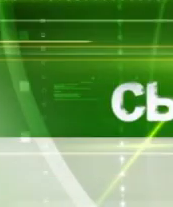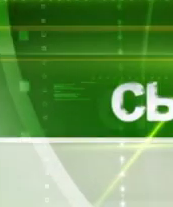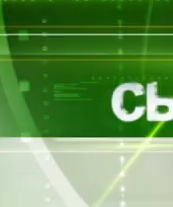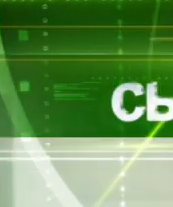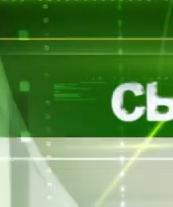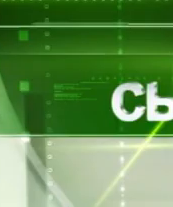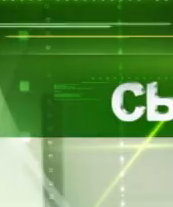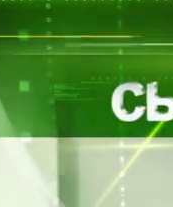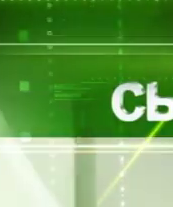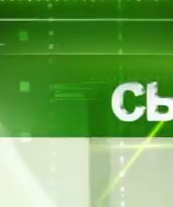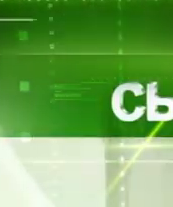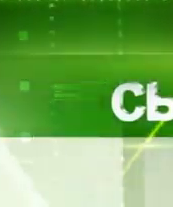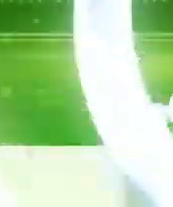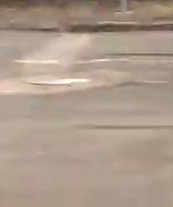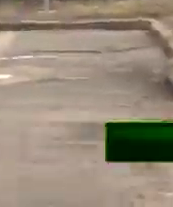Музика